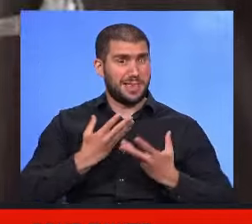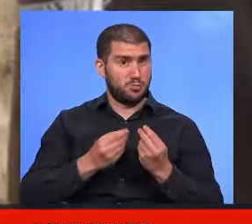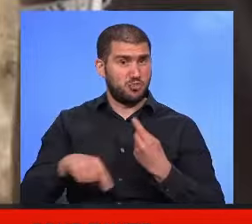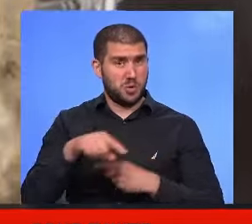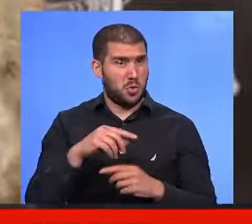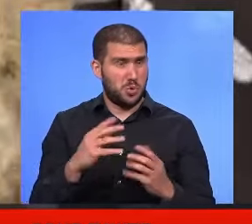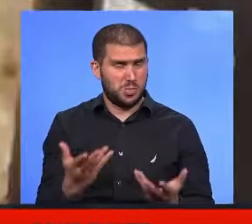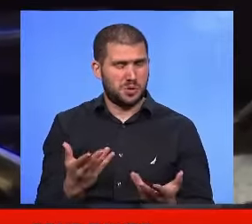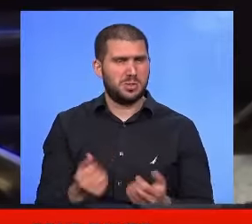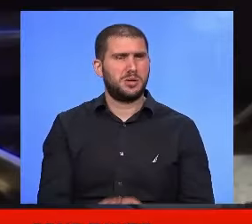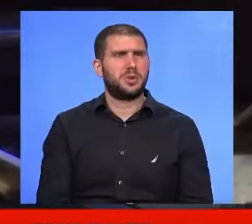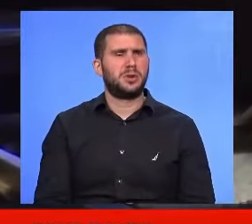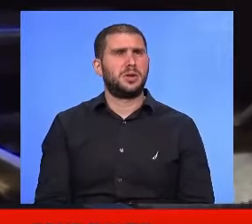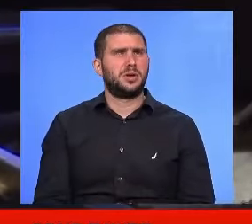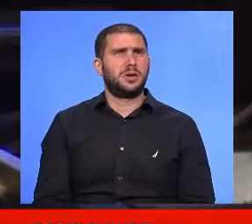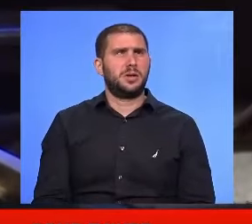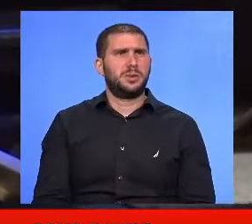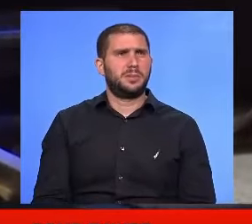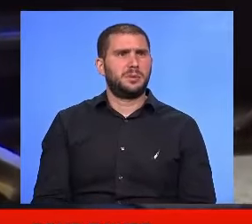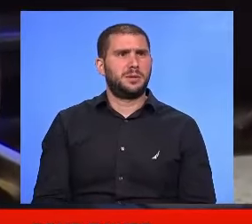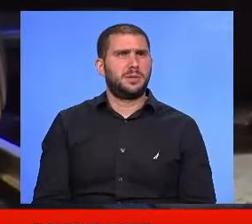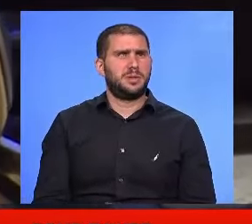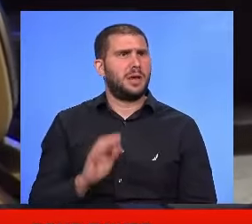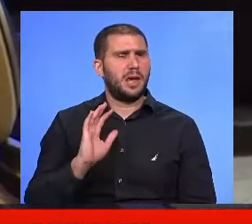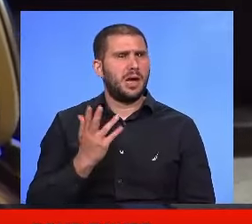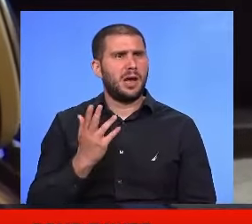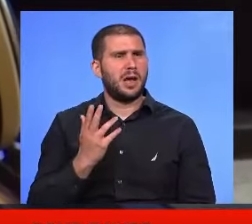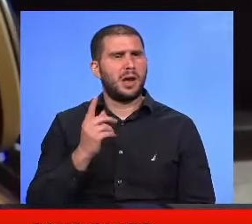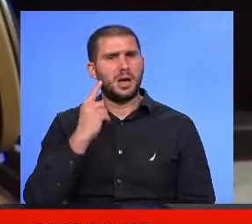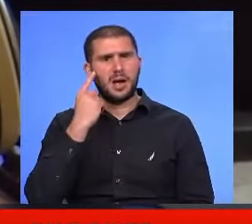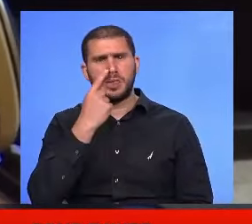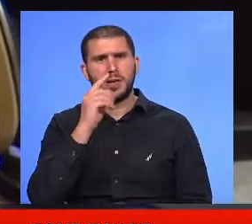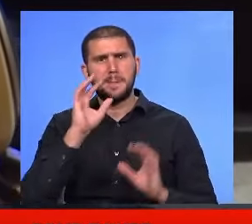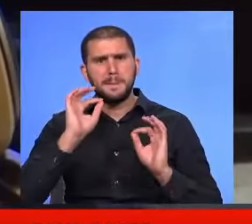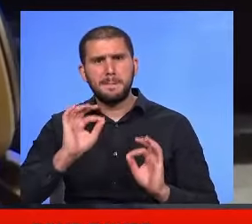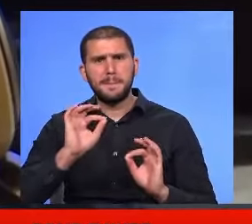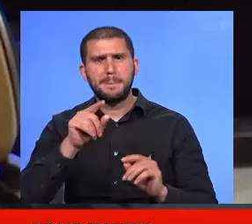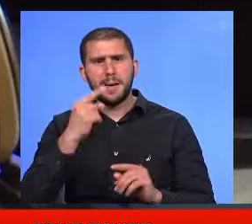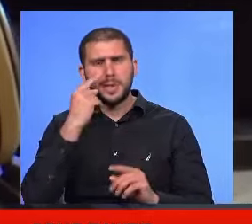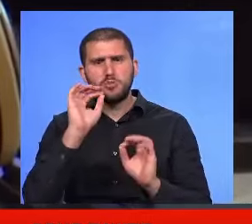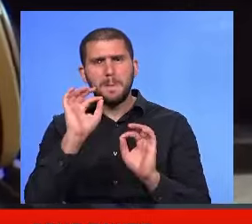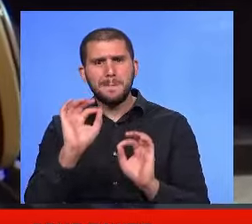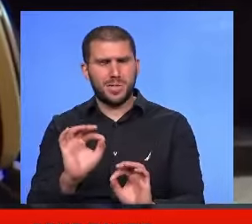שקיבלתי מהמשפחות זה, איך תפסת לו את העיניים? זה בדיוק העיניים שלו.